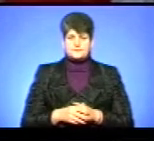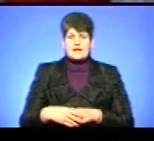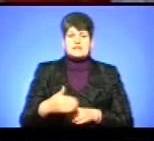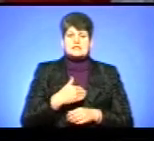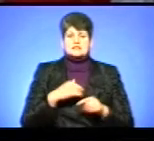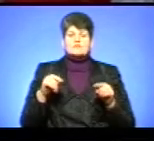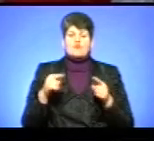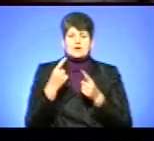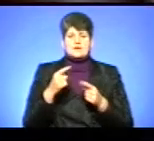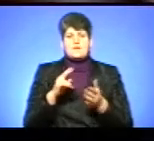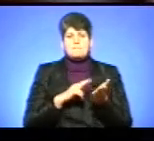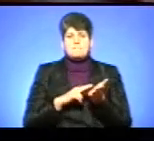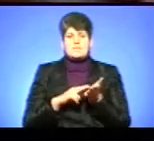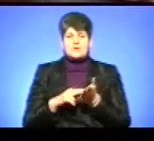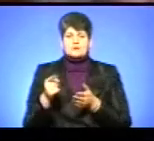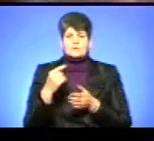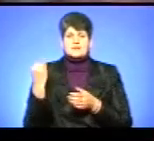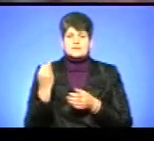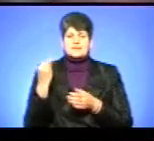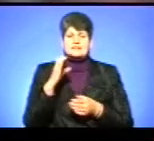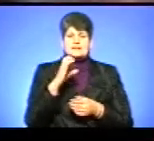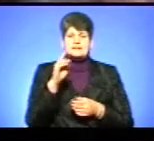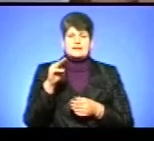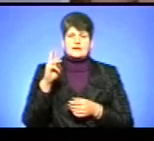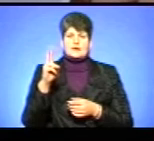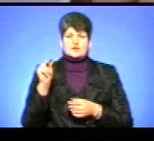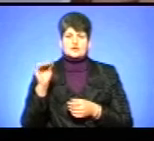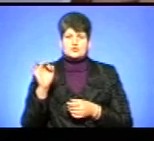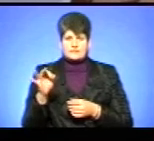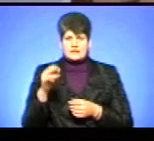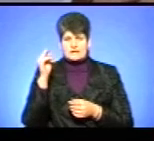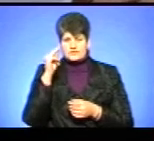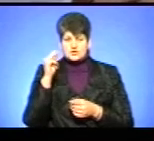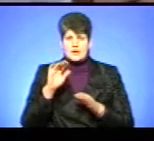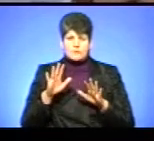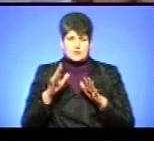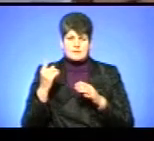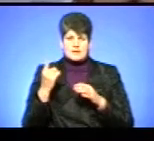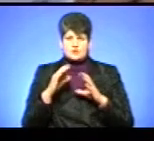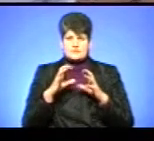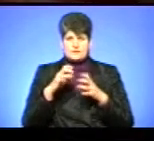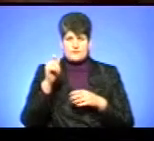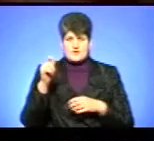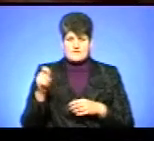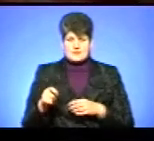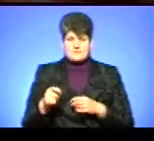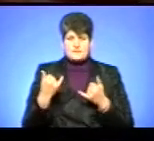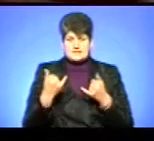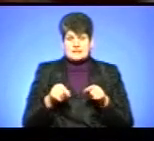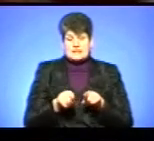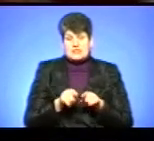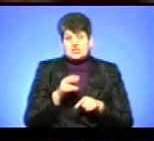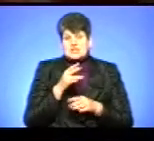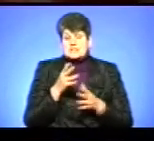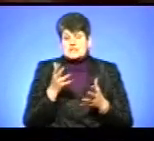Ініціював створення марок тернопільський історик Сергій Ткачов, який вивчає події Першої світової війни. Зараз такі часи,